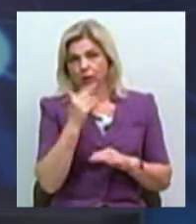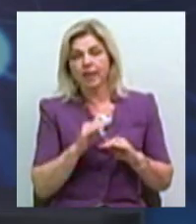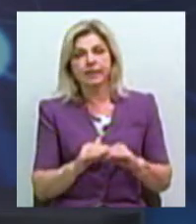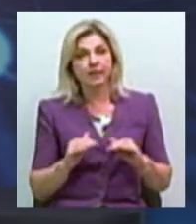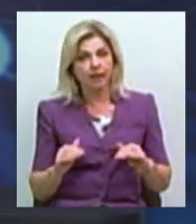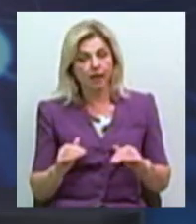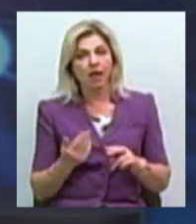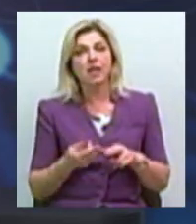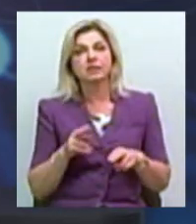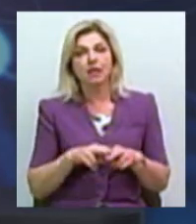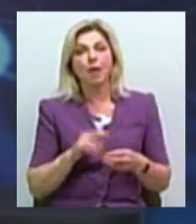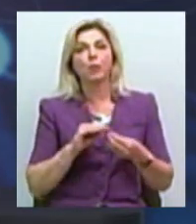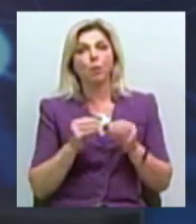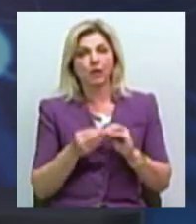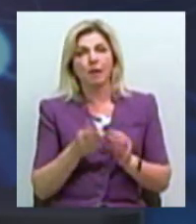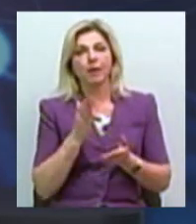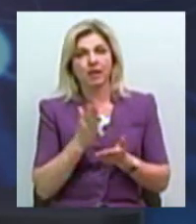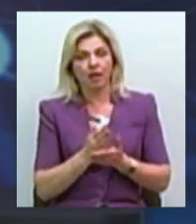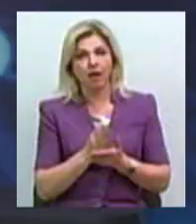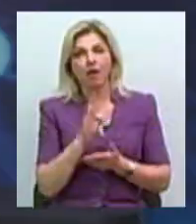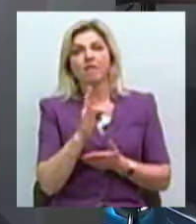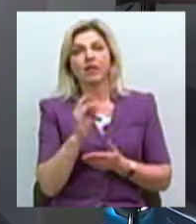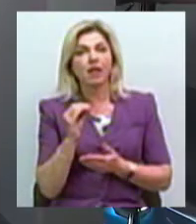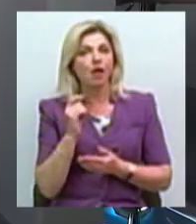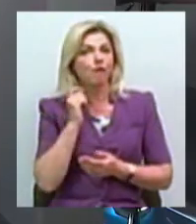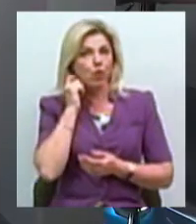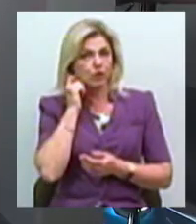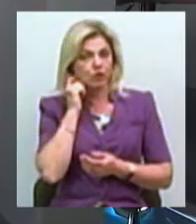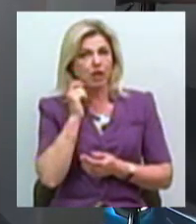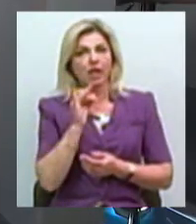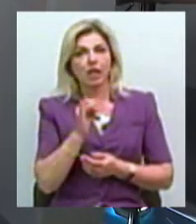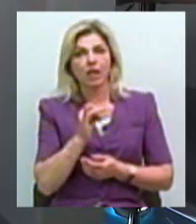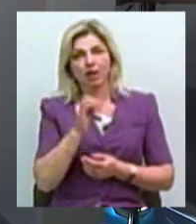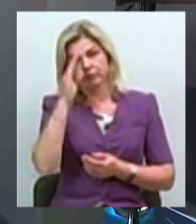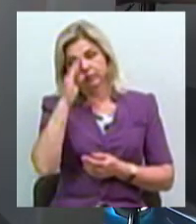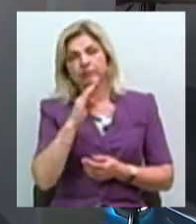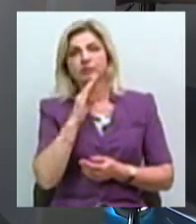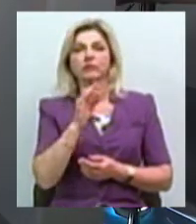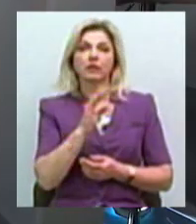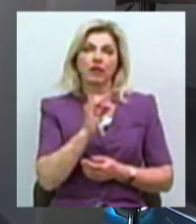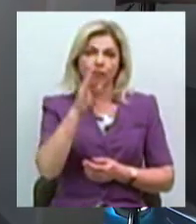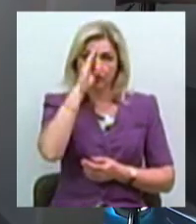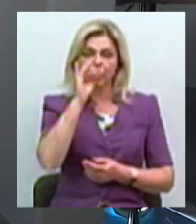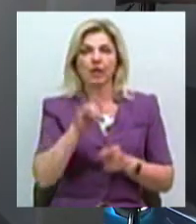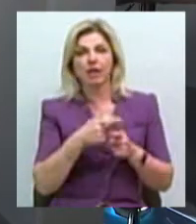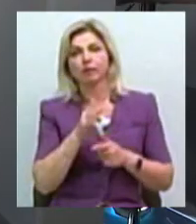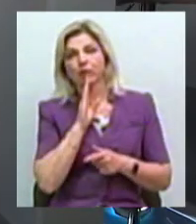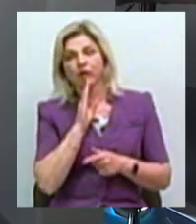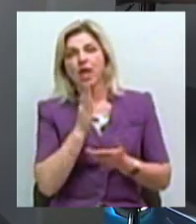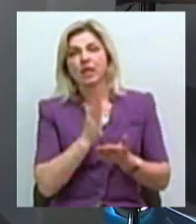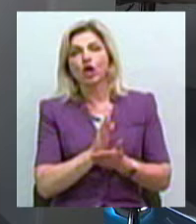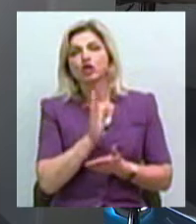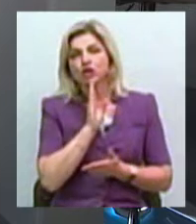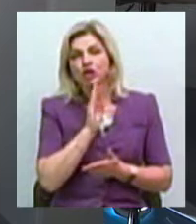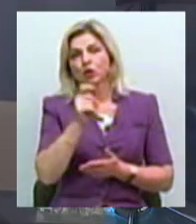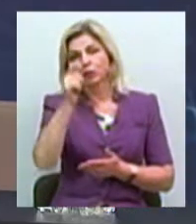Тому дійсно ця проблема вона є поза межами віку і поза межами статі, тому що є і жінки, і чоловіки, і діти. От,